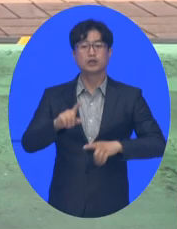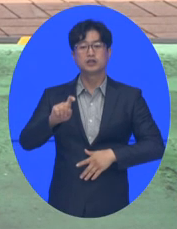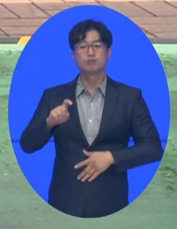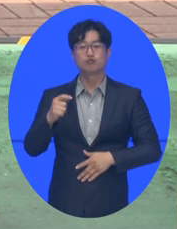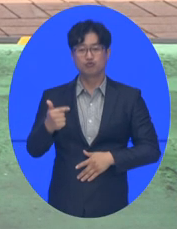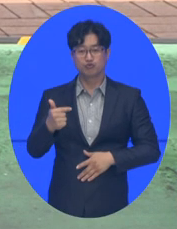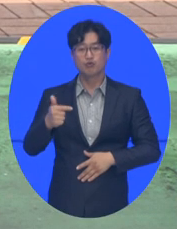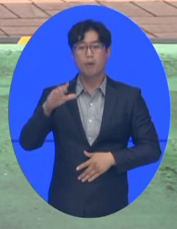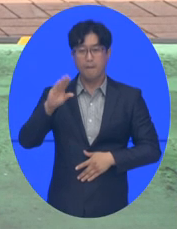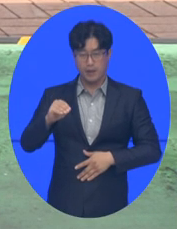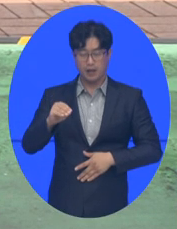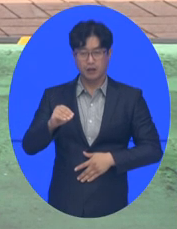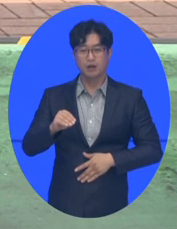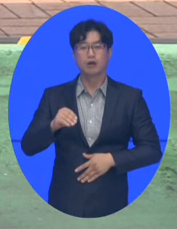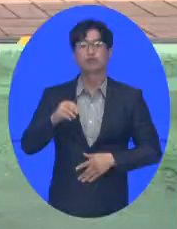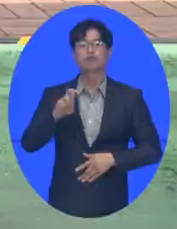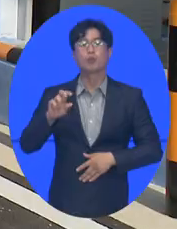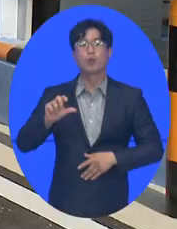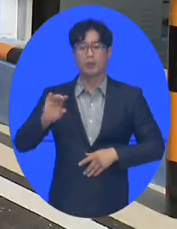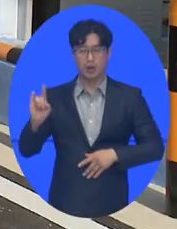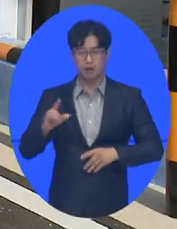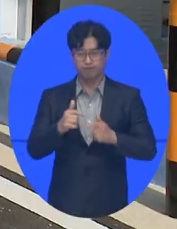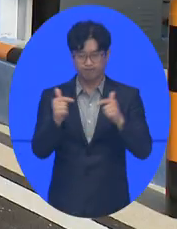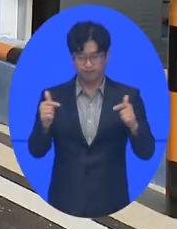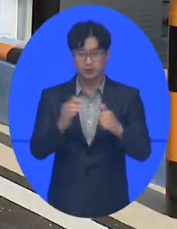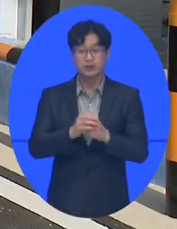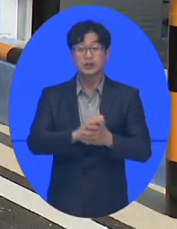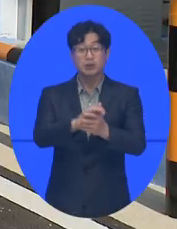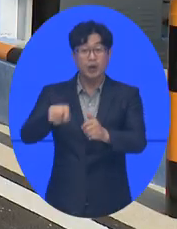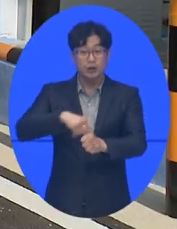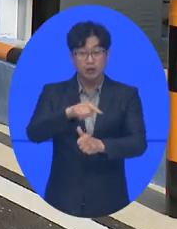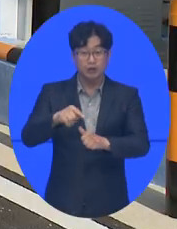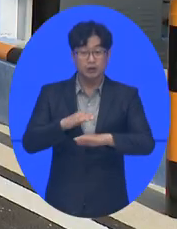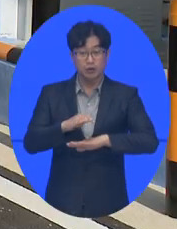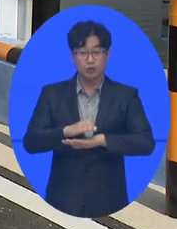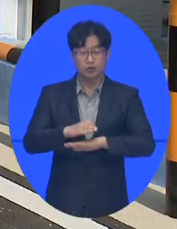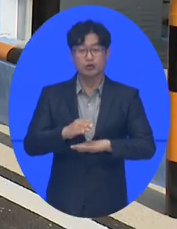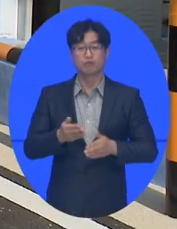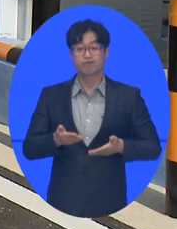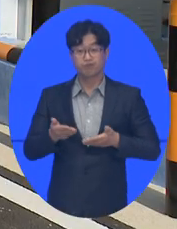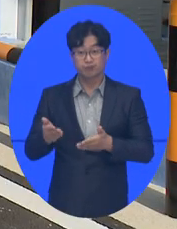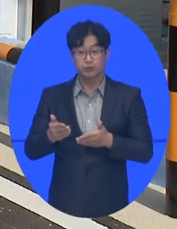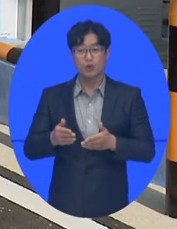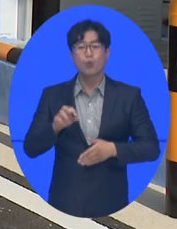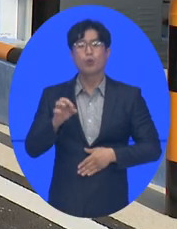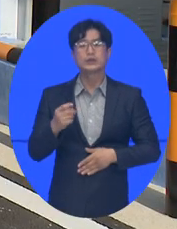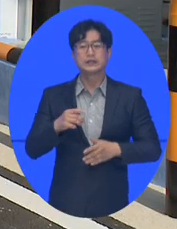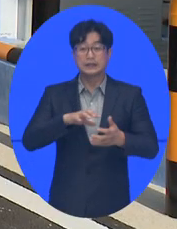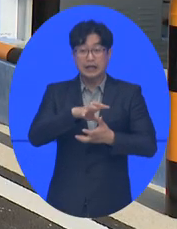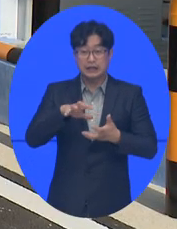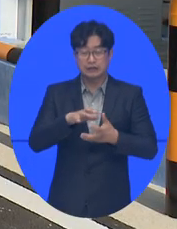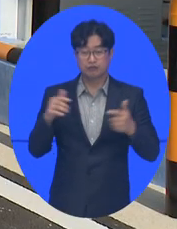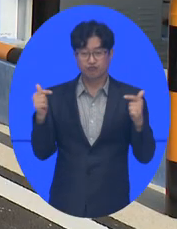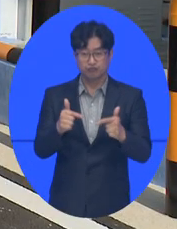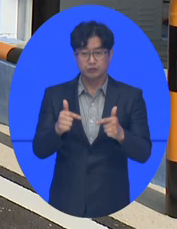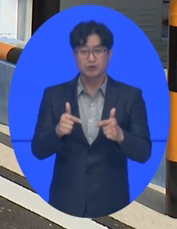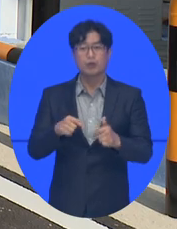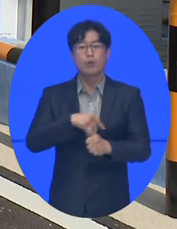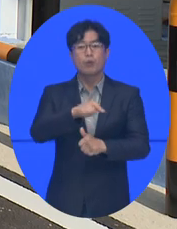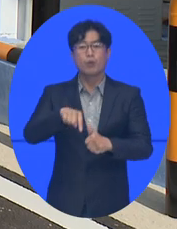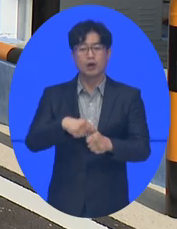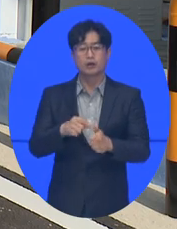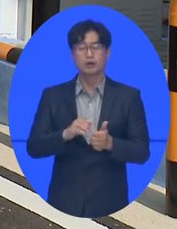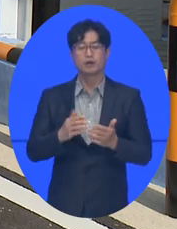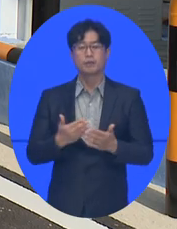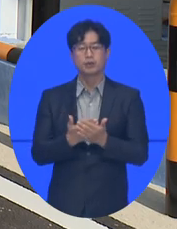대로 25배나 늘어났습니다. 친환경차 보급을 통해 온실가스를 감축하면 탄소중립 산업 생태계 전환에 도움이